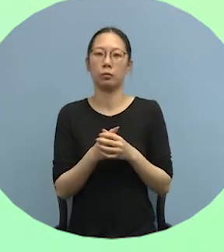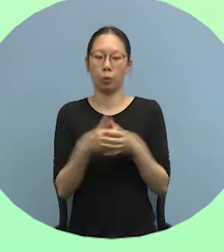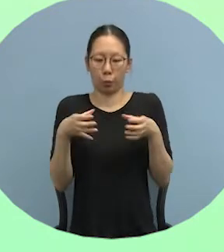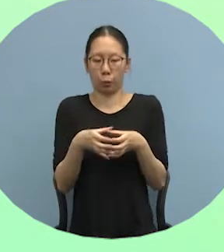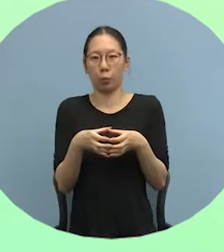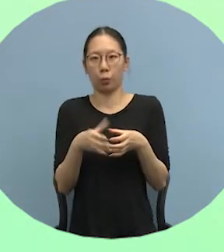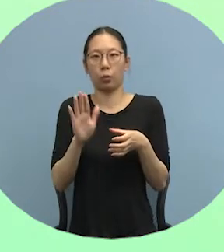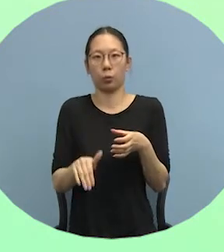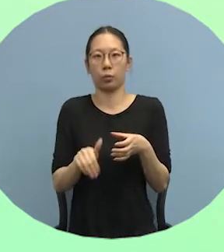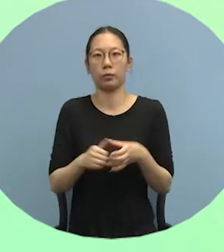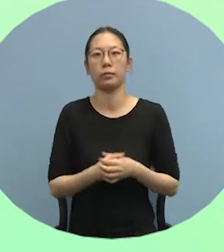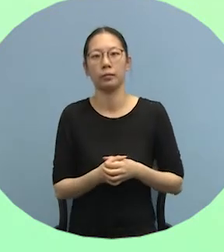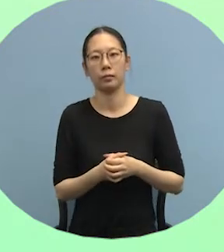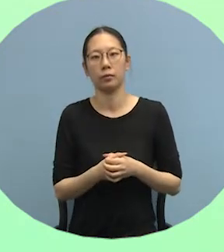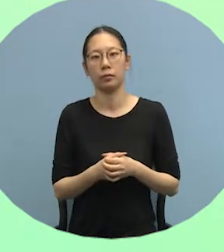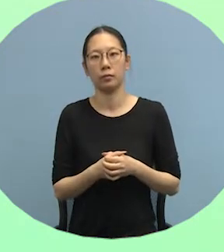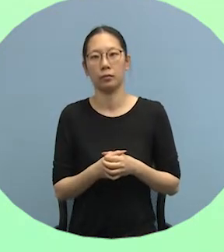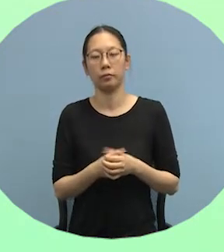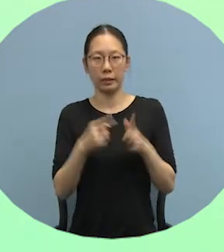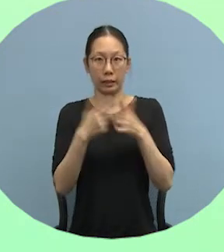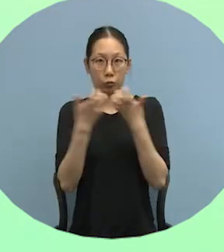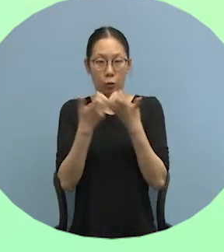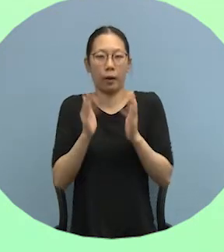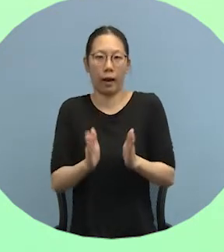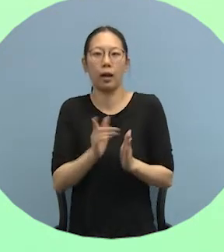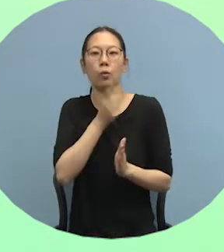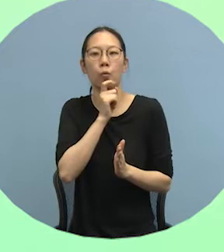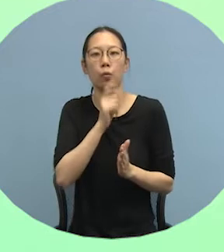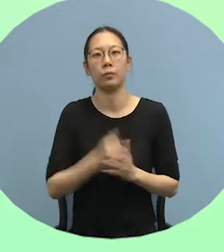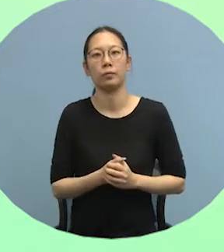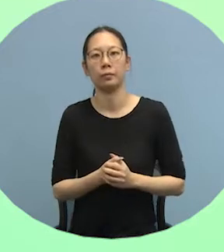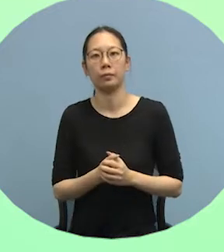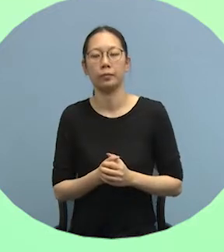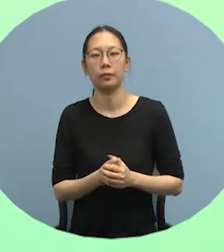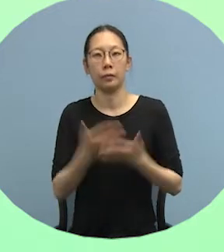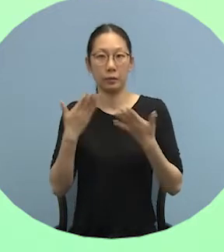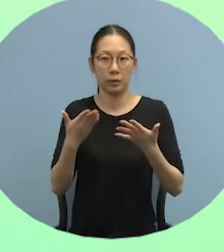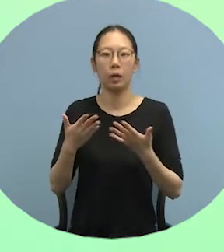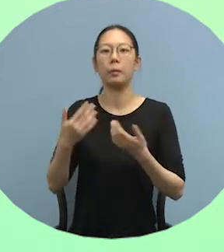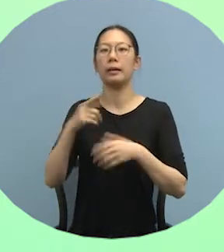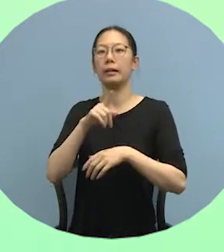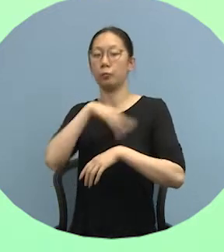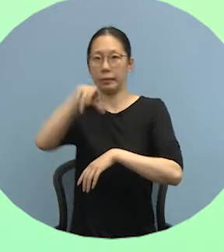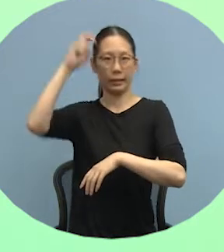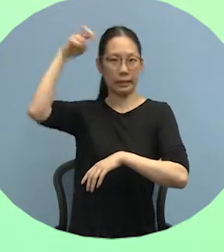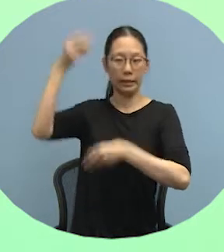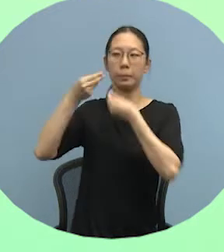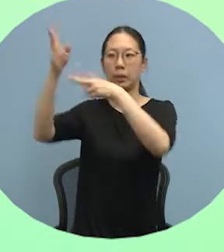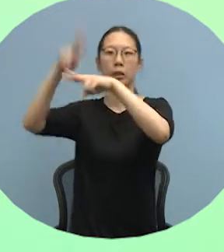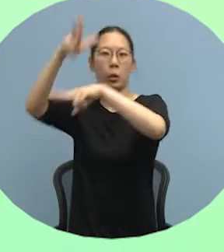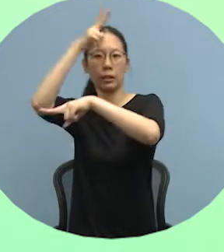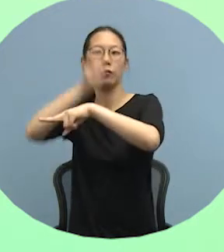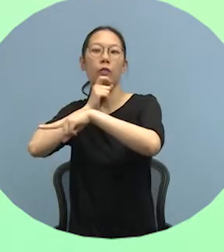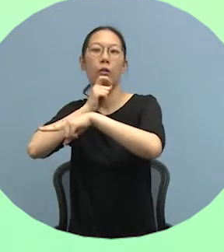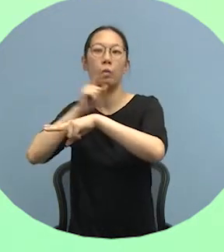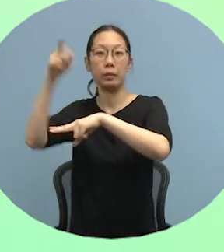開初的時候呢是會是很小的，是會有配額的。我們亦都再次提交了我們的意見，而